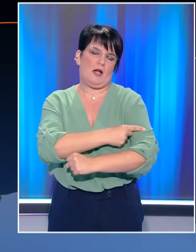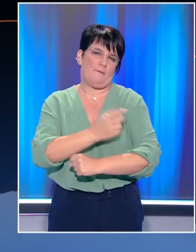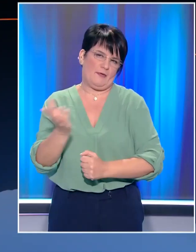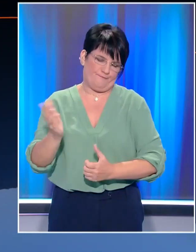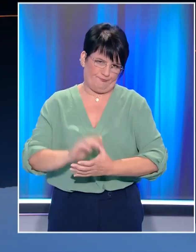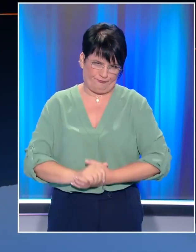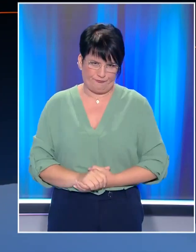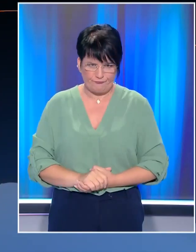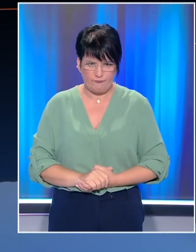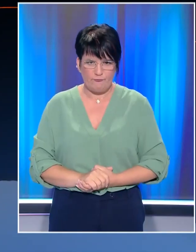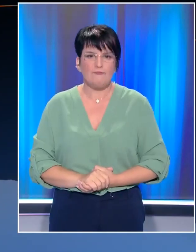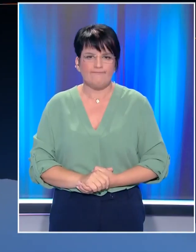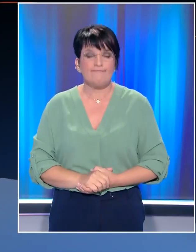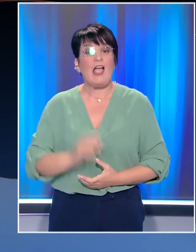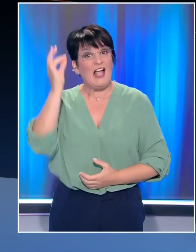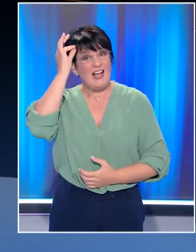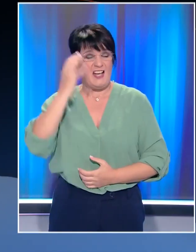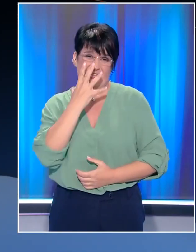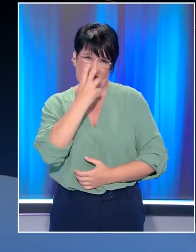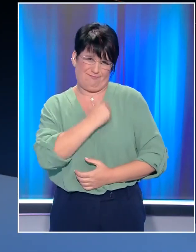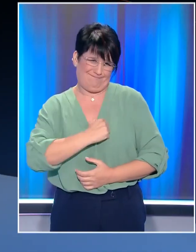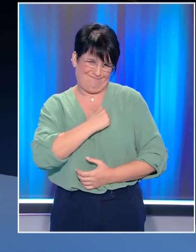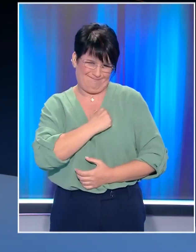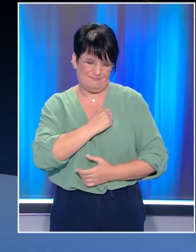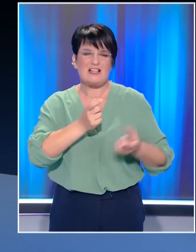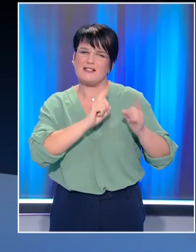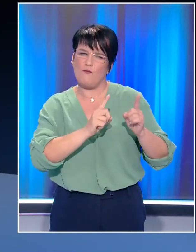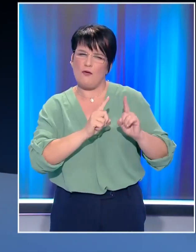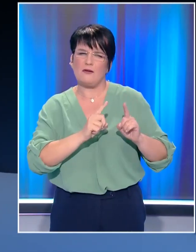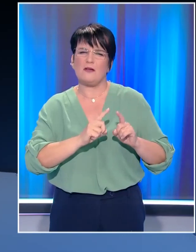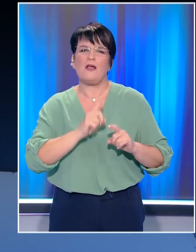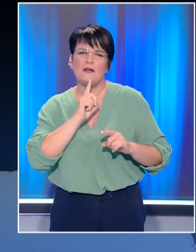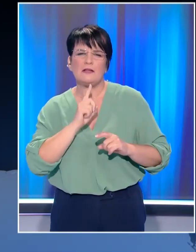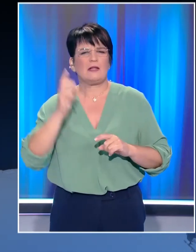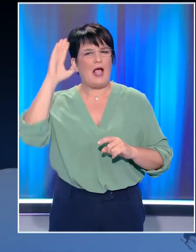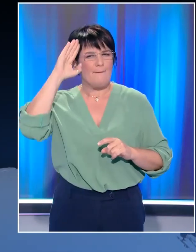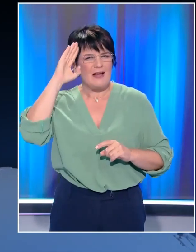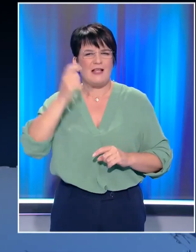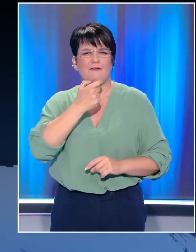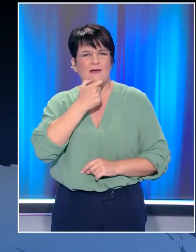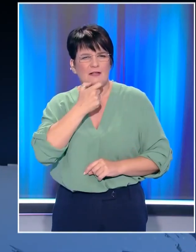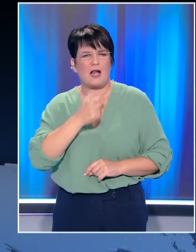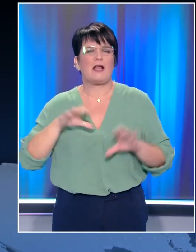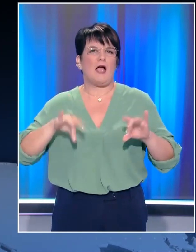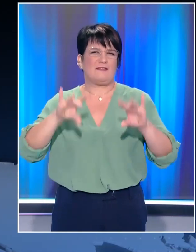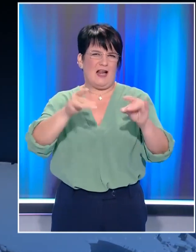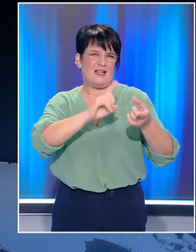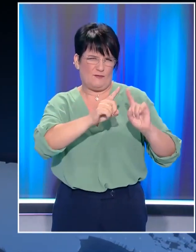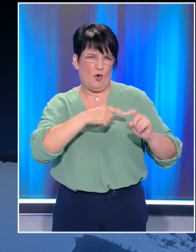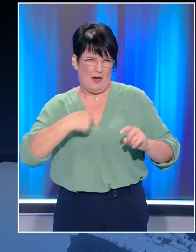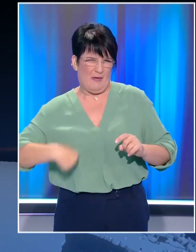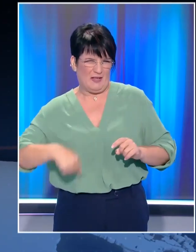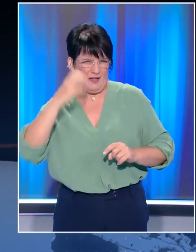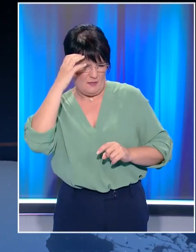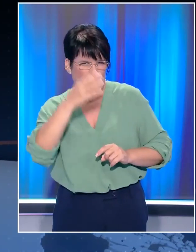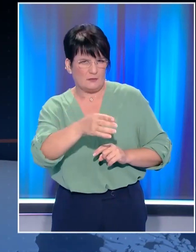Παρά τη δυσαρέσκεια της Γαλλίας και την εναντίωση στη Συμφωνία Όκους, οι Ηνωμένες Πολιτείες, η Μεγάλη Βρετανία και η Αυστραλία τόνισαν